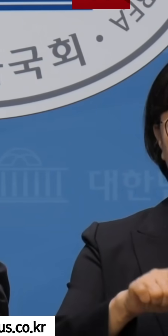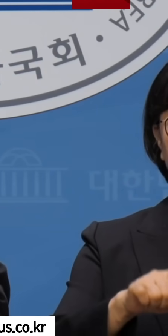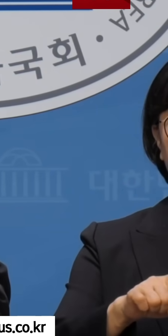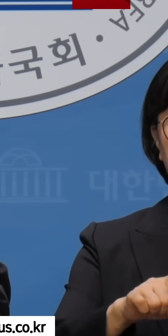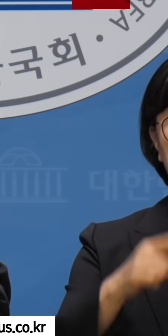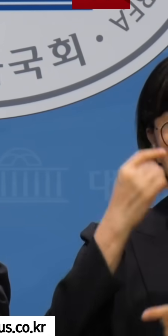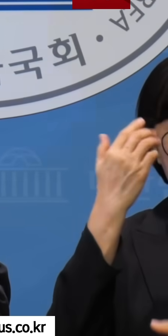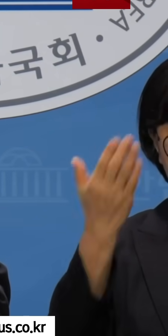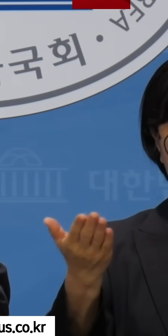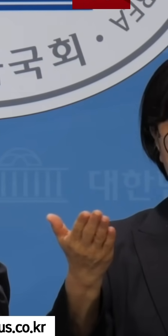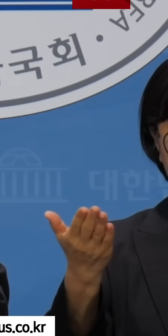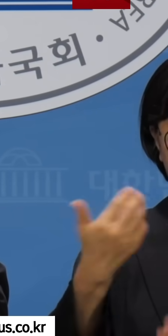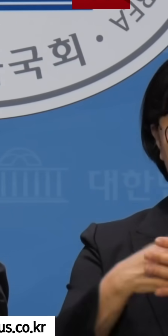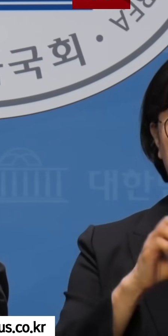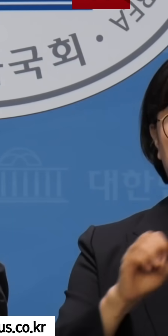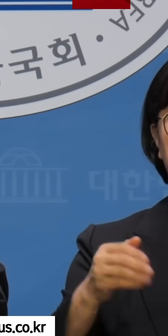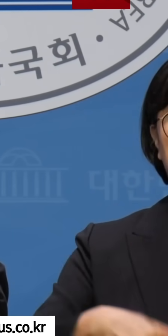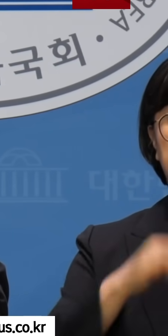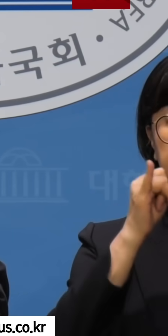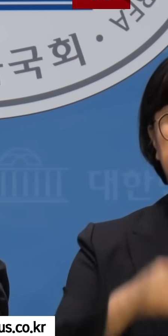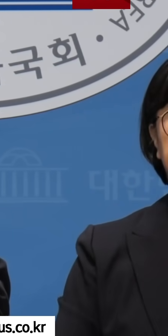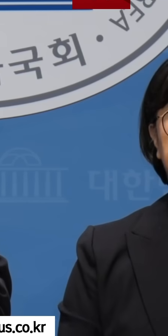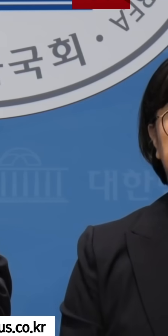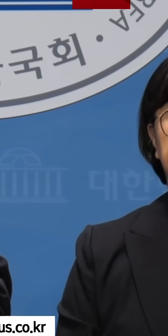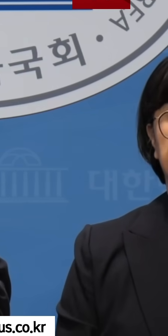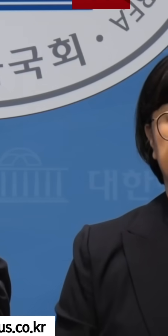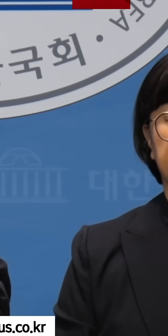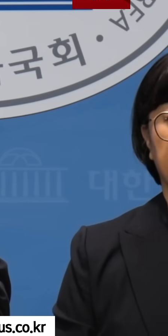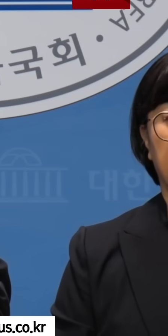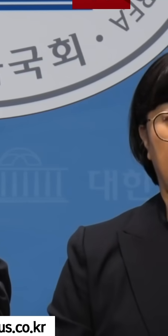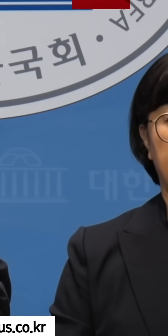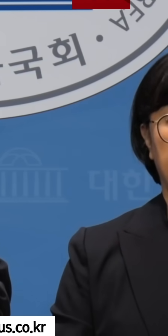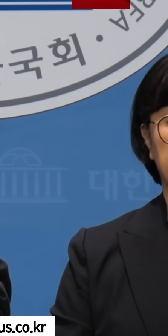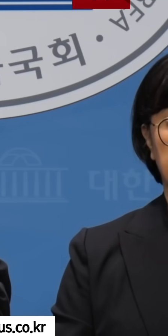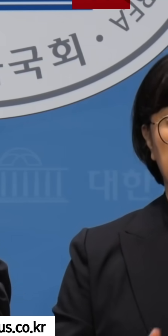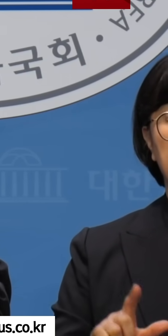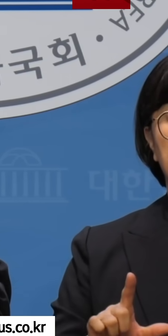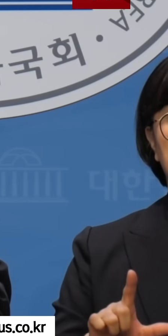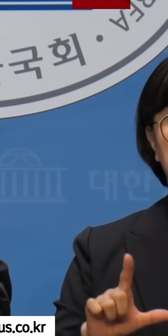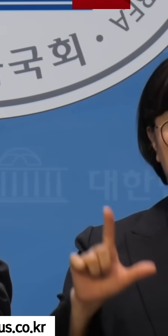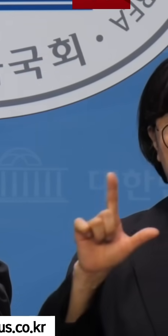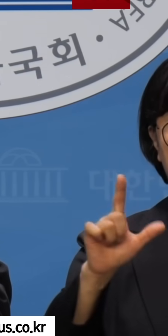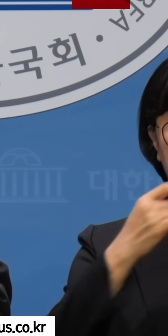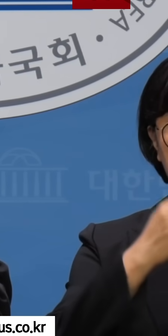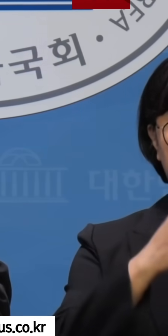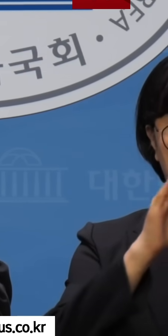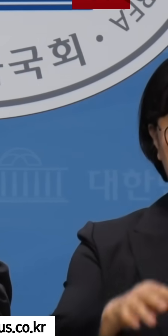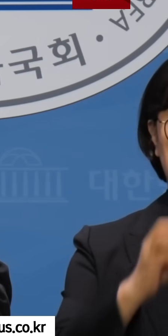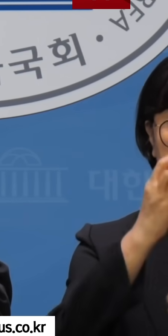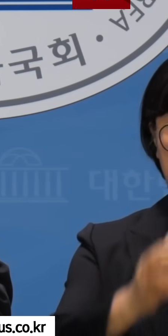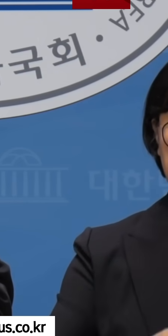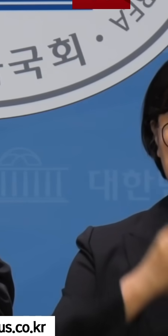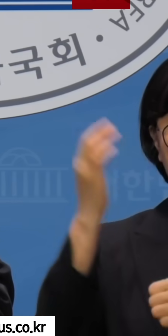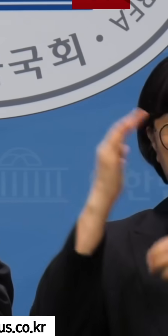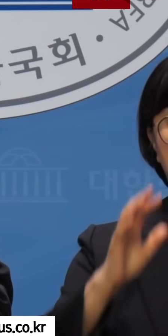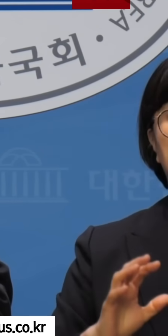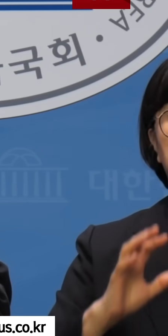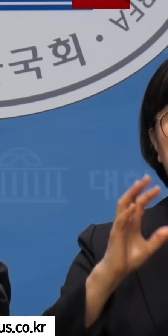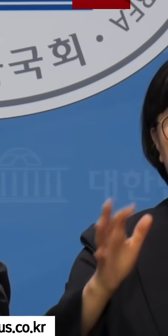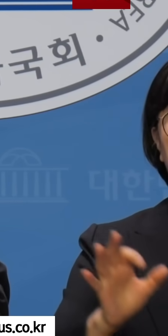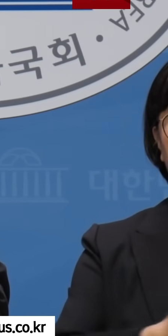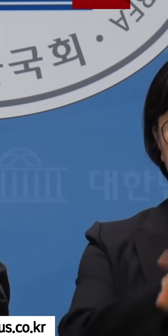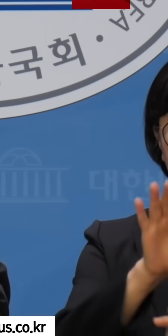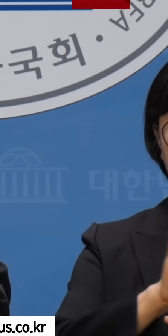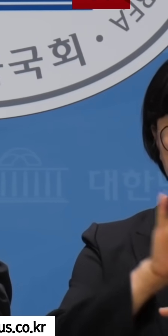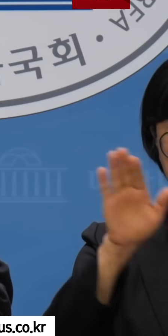이 질문에 대답해야 합니다. 87년 민주화 이후 지난 30년간 대한민국은